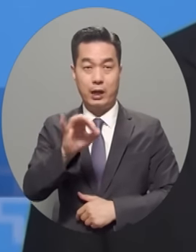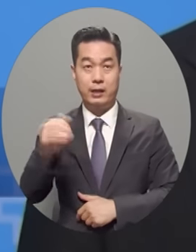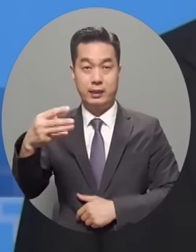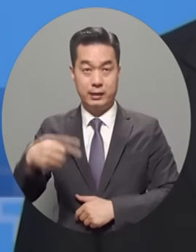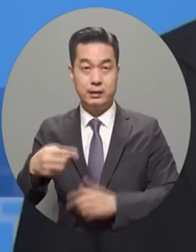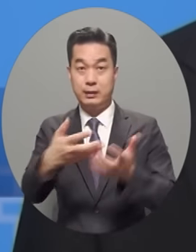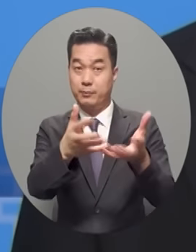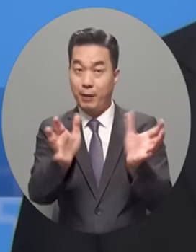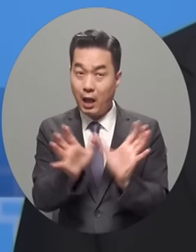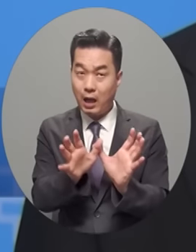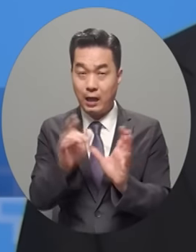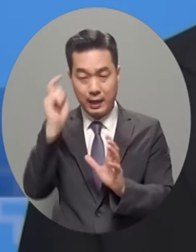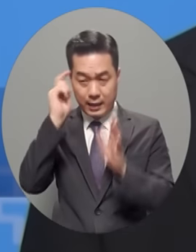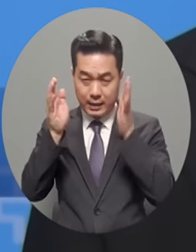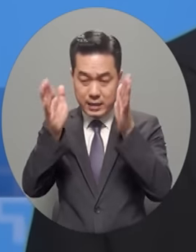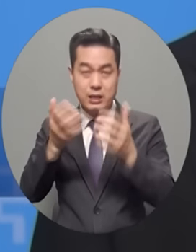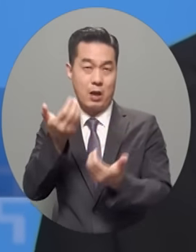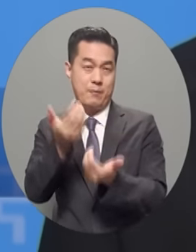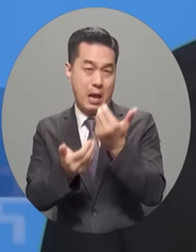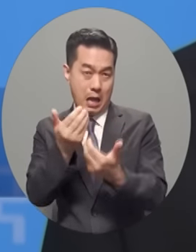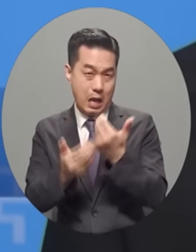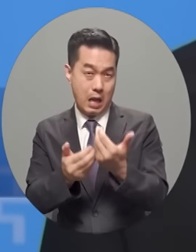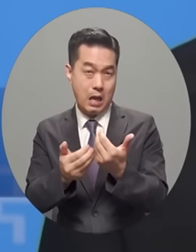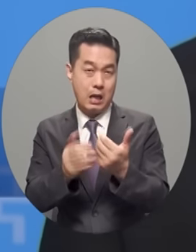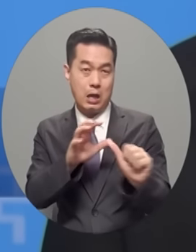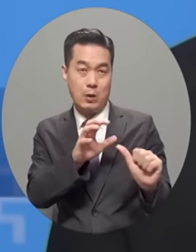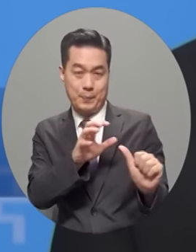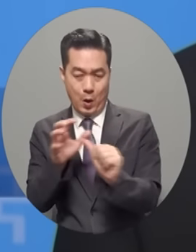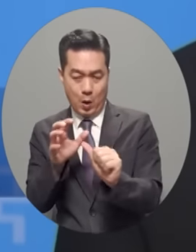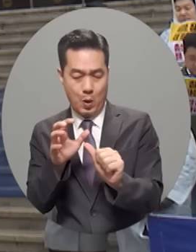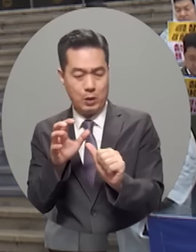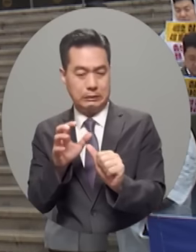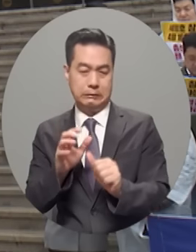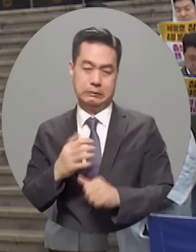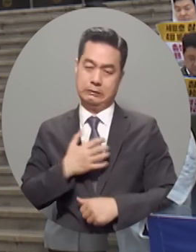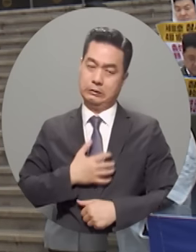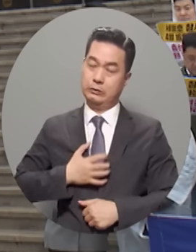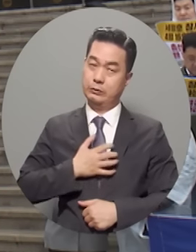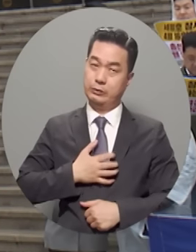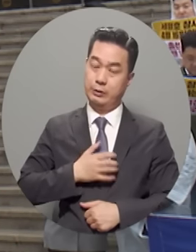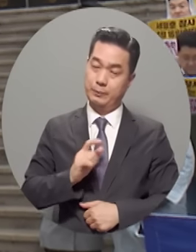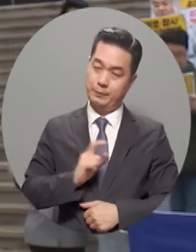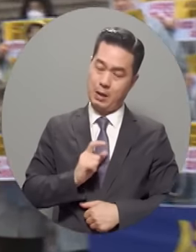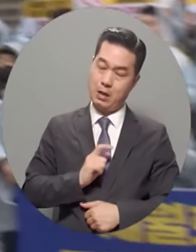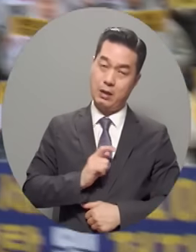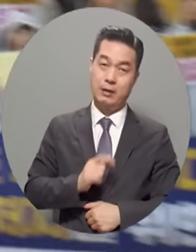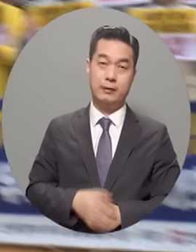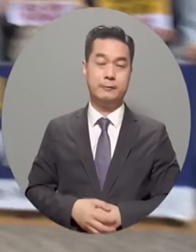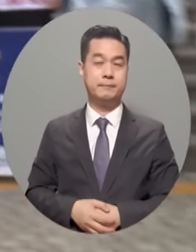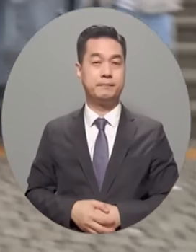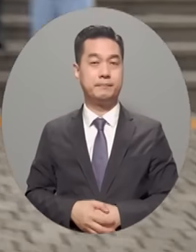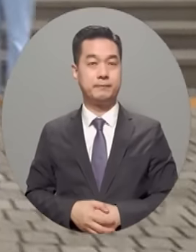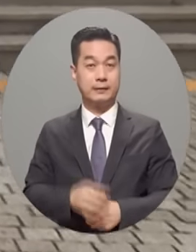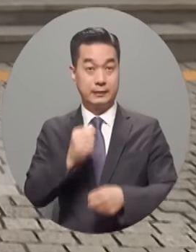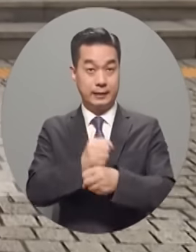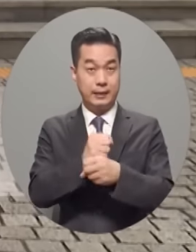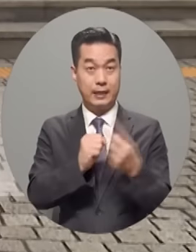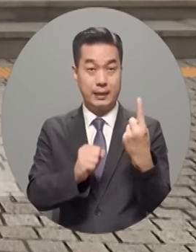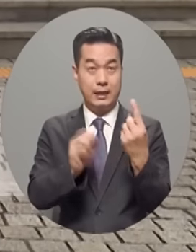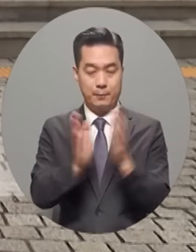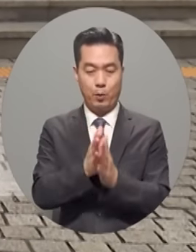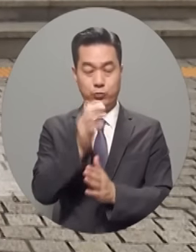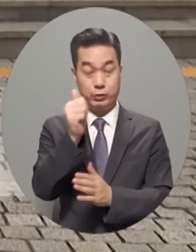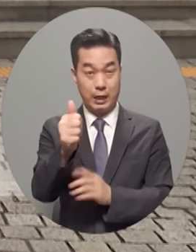이념전쟁의 도구로 공영방송에 틀을 활용하려는 것 아닌가 이재원 제작본부장은 지난